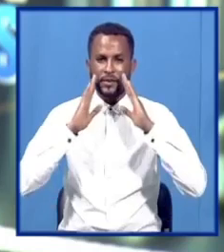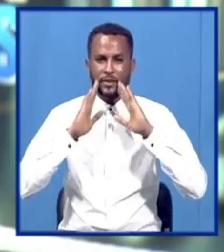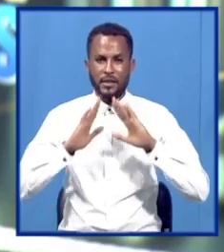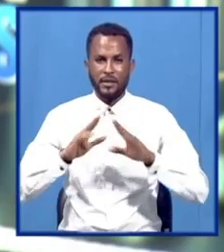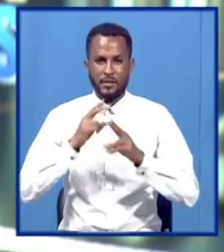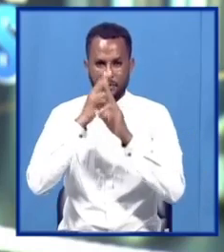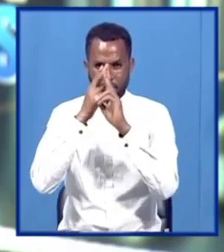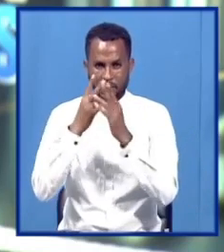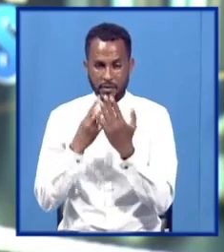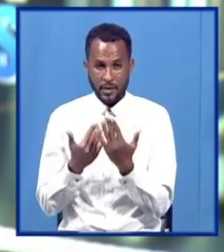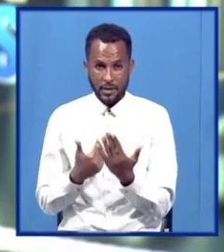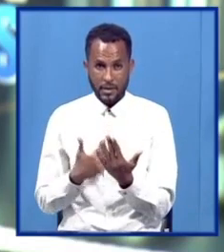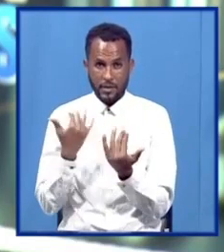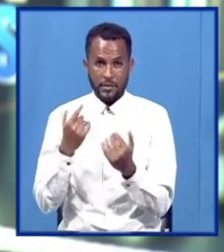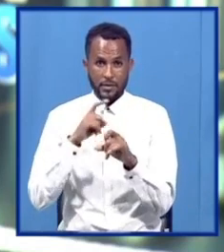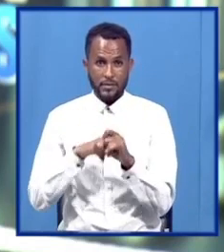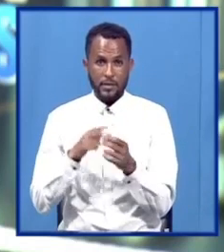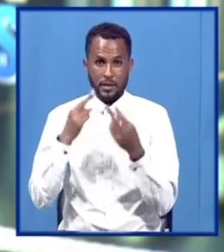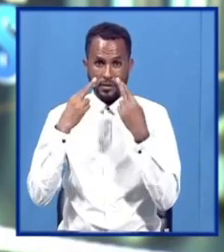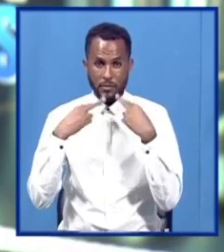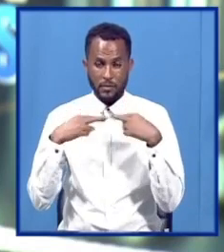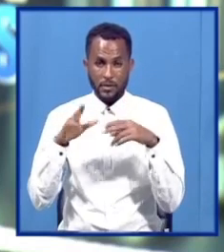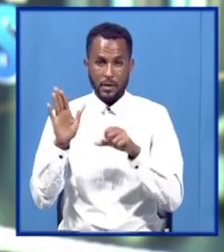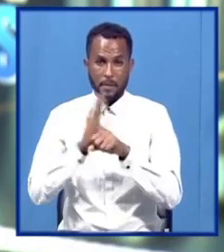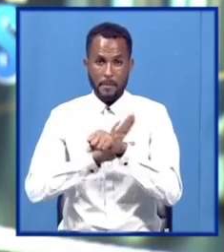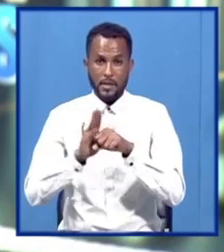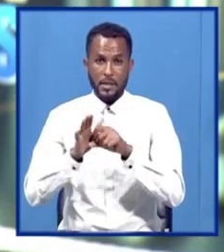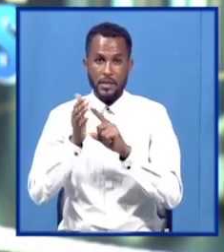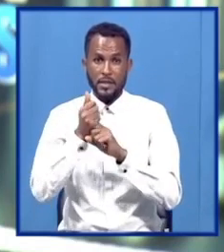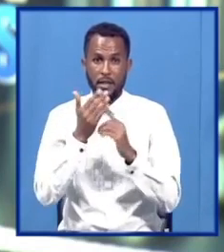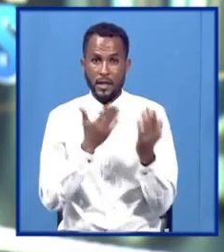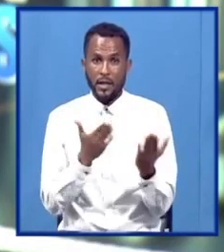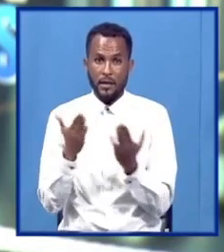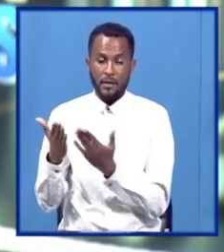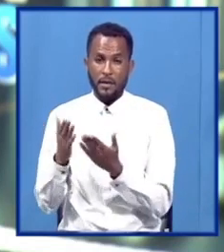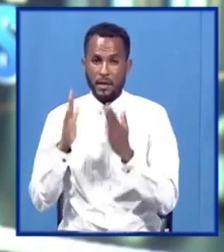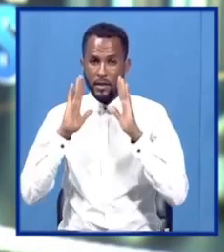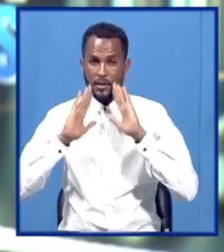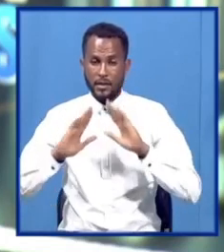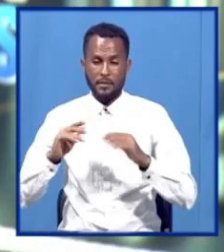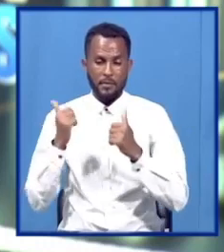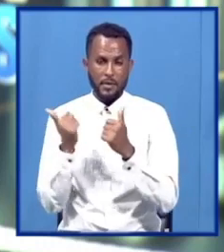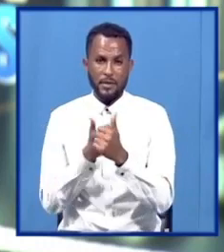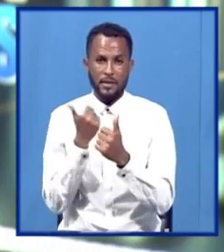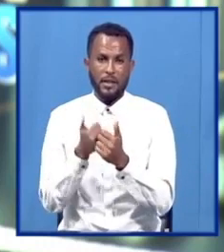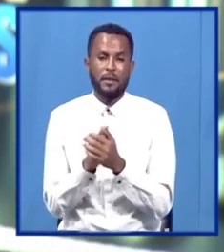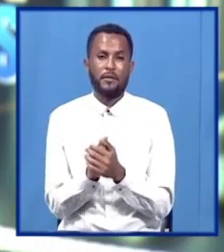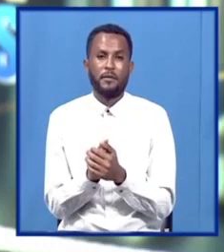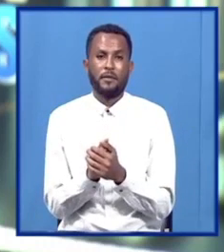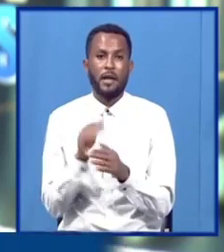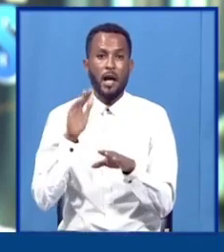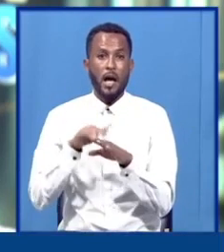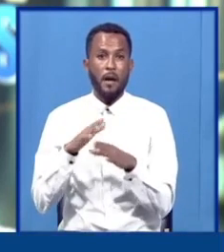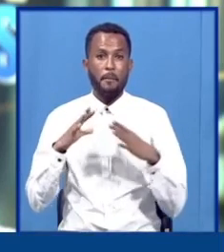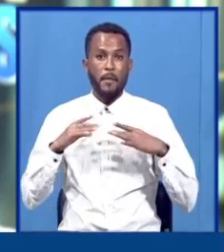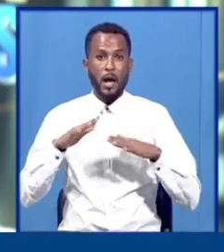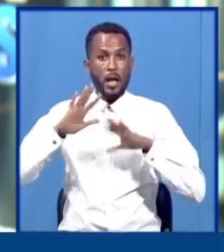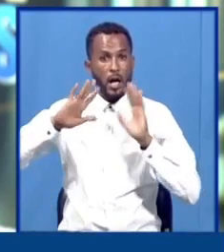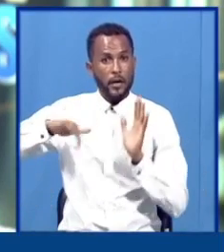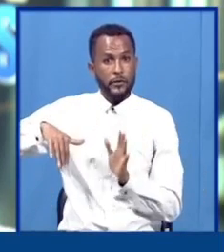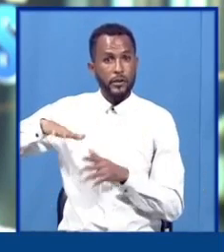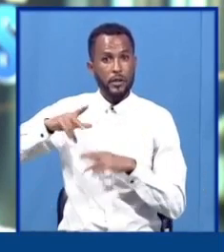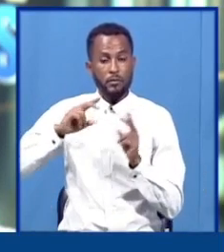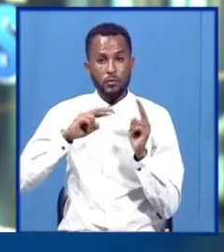سلام كرات ملكتنا ناي ساعات صبصبات بزنس حزنا قريبنا لنا سنة مكتتال اب بعلا شندا